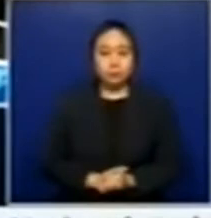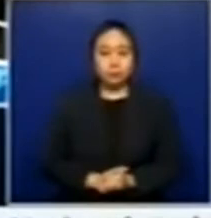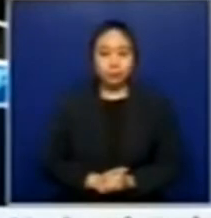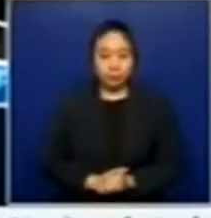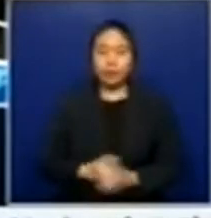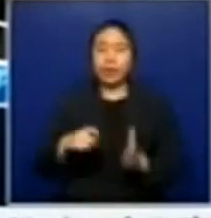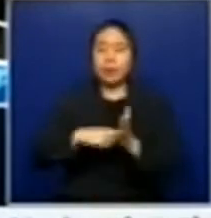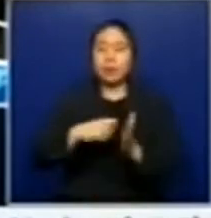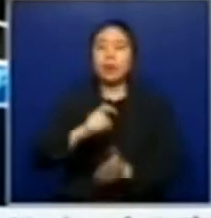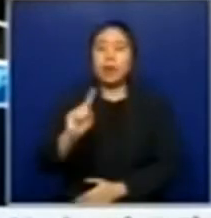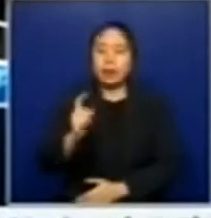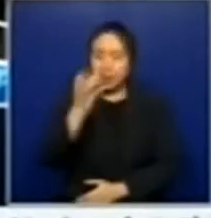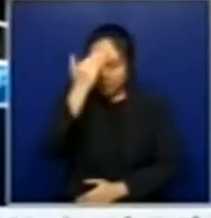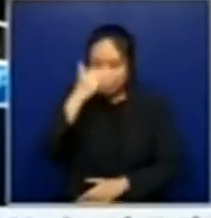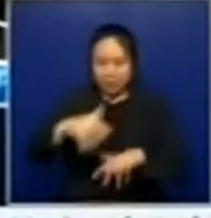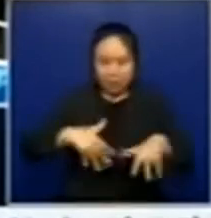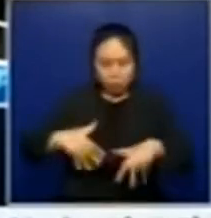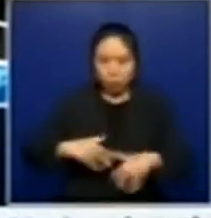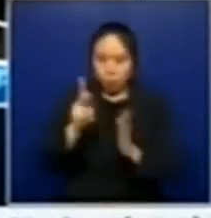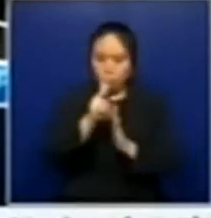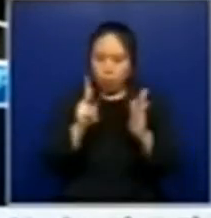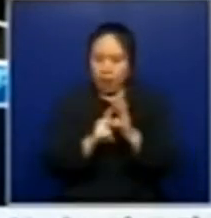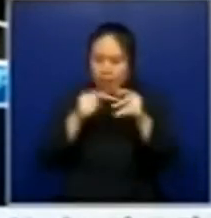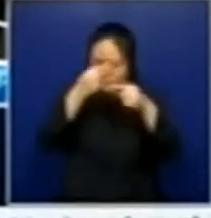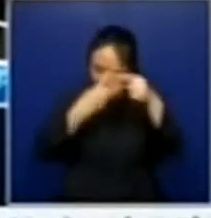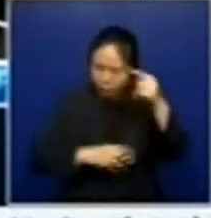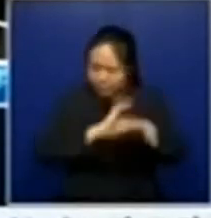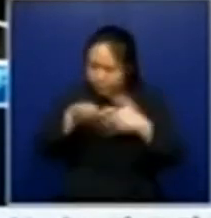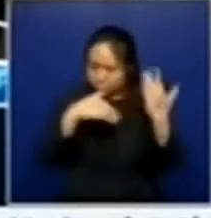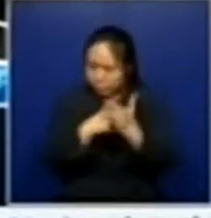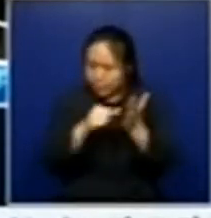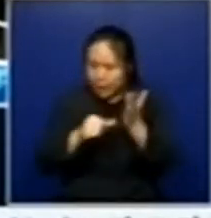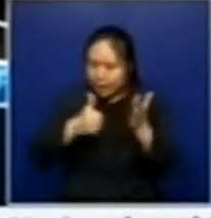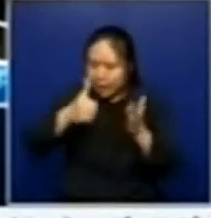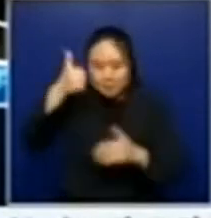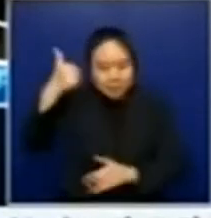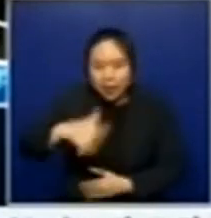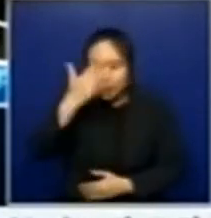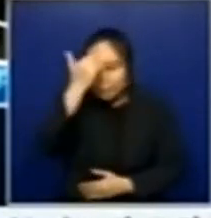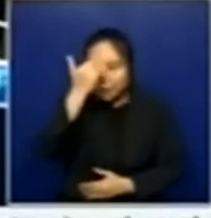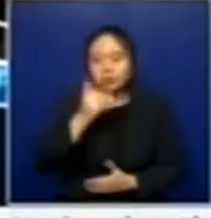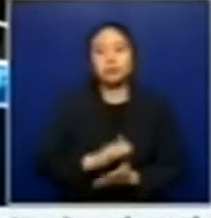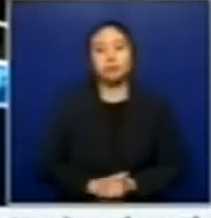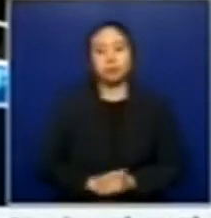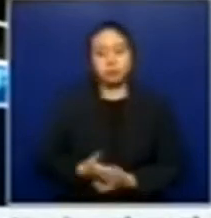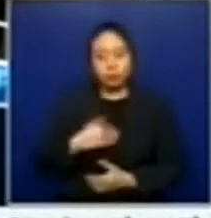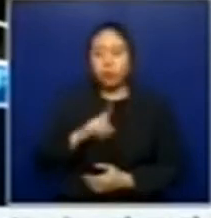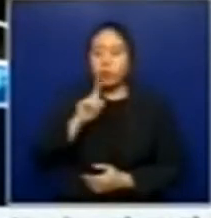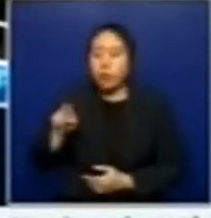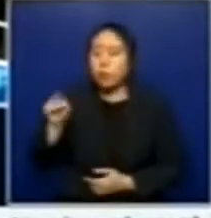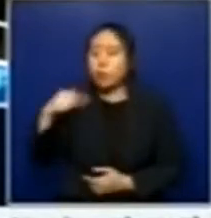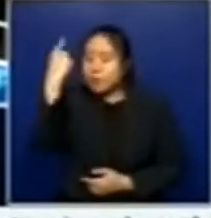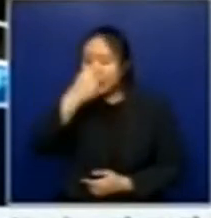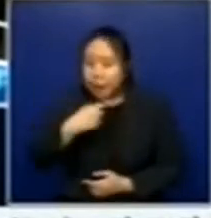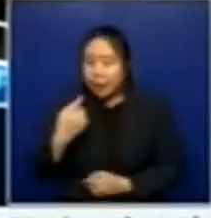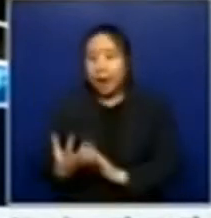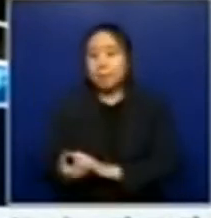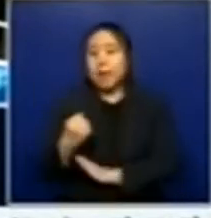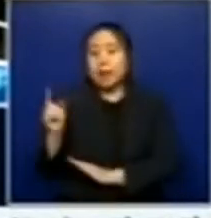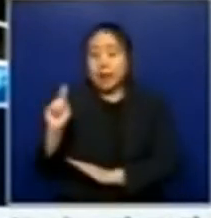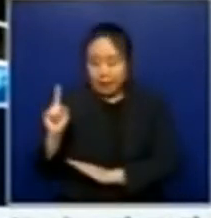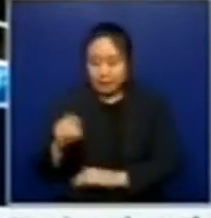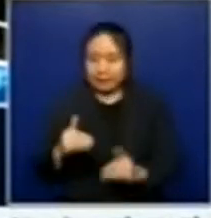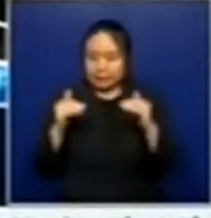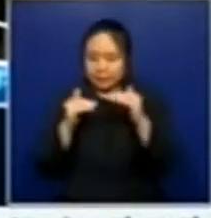มีเหตุผลอะไรครับถึงไม่อนุญาตให้ประชาชนแก้ไขกฎหมายได้ทุกข้อไม่ใช่สิครับผมต้องถามว่าท่านเป็นใครครับมีอำนาจอะไรไปจำกัดลิดร